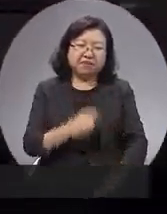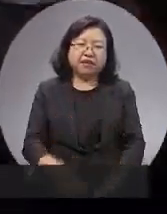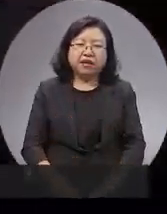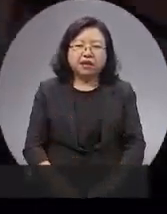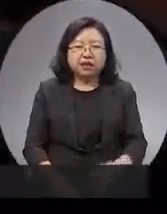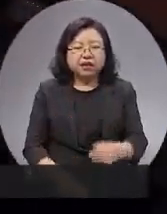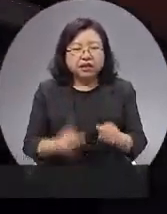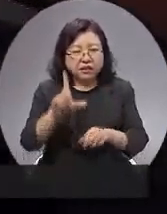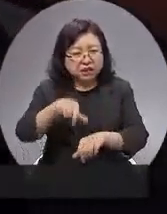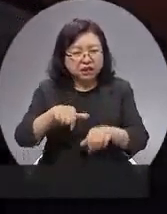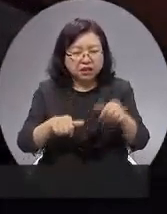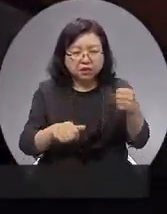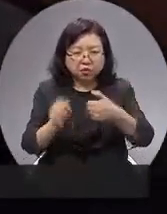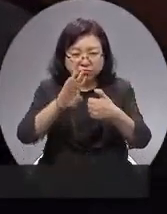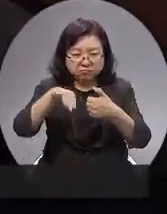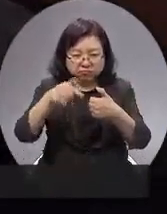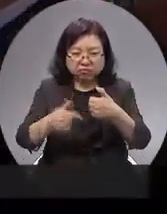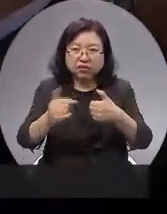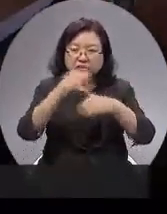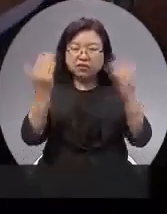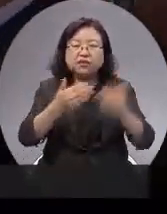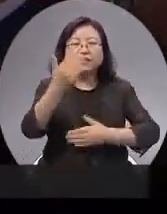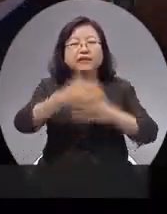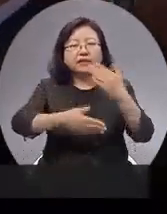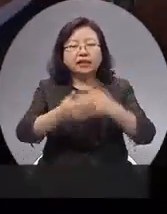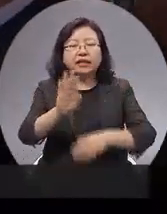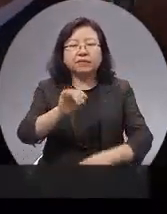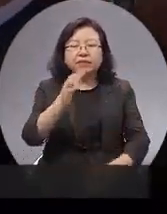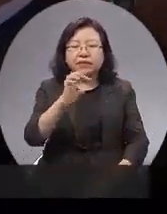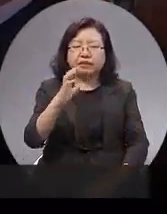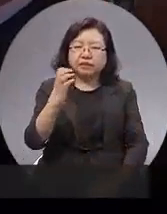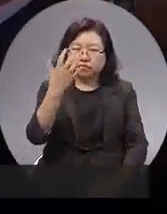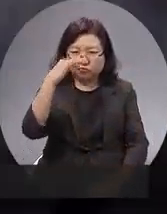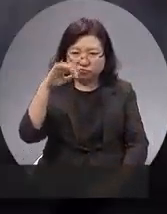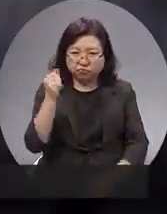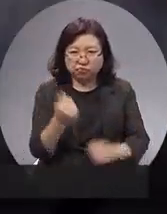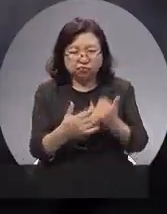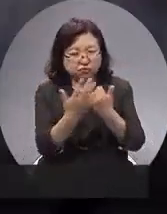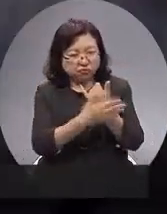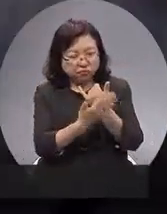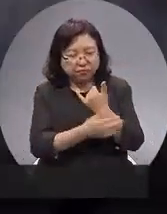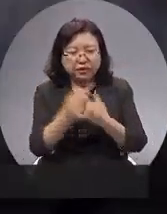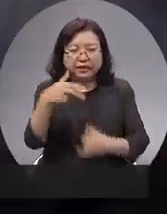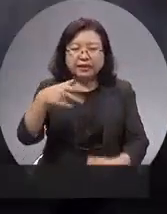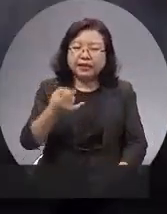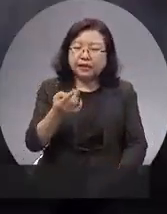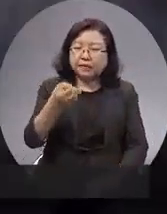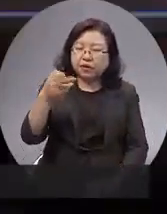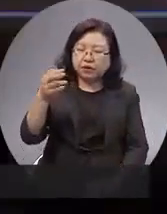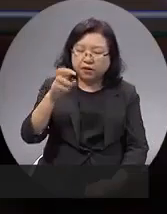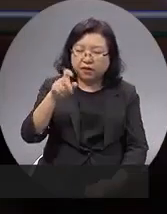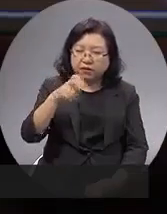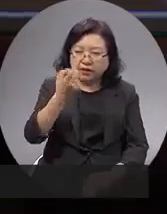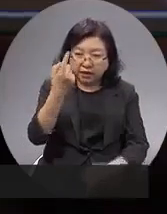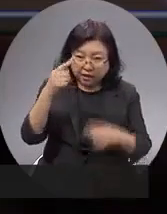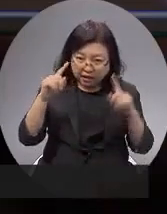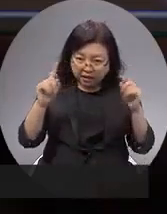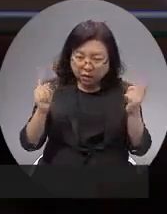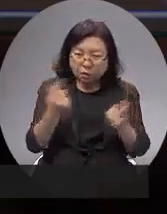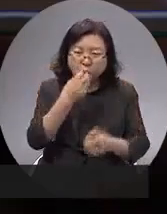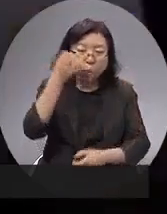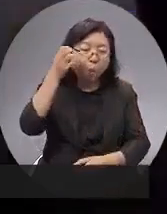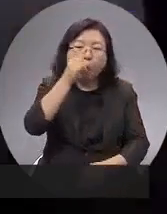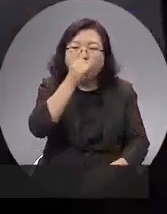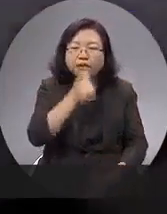남짓한 청년 면접 전체 영상은 MBC 충북뉴스 유튜브 채널과 세명대 담비뉴스 웹페이지에 공개돼 있습니다.